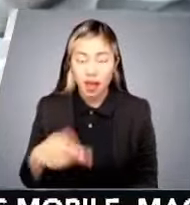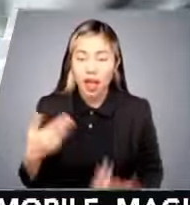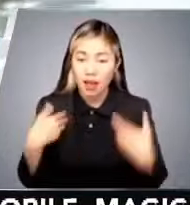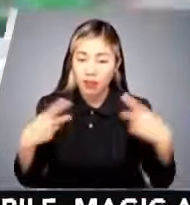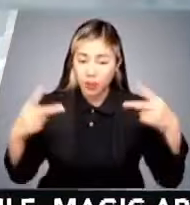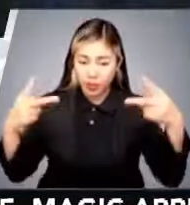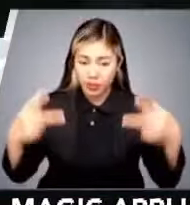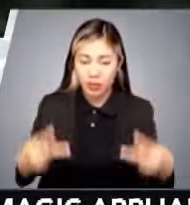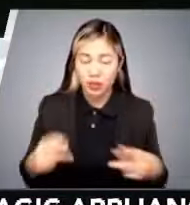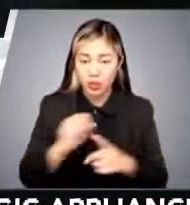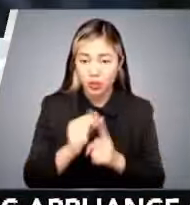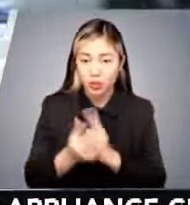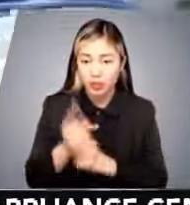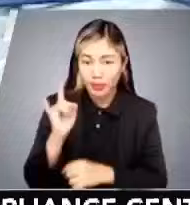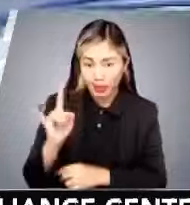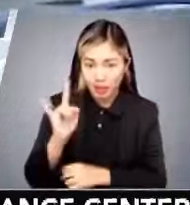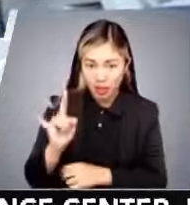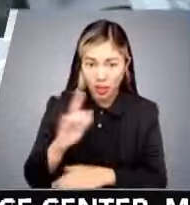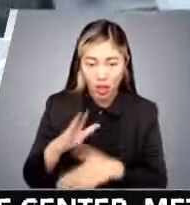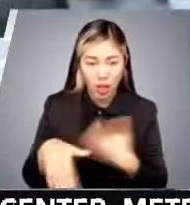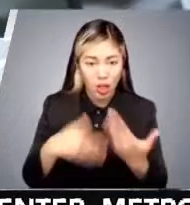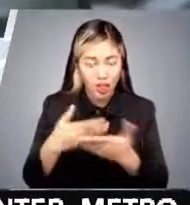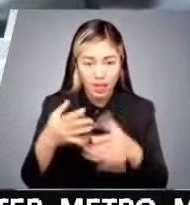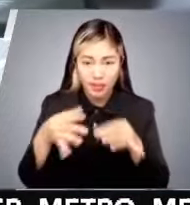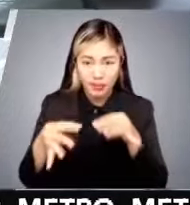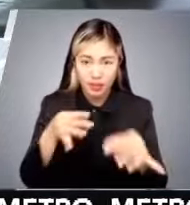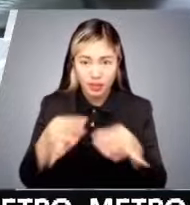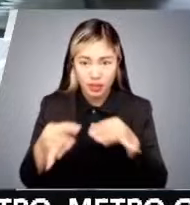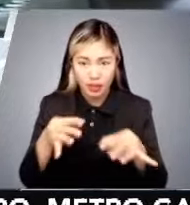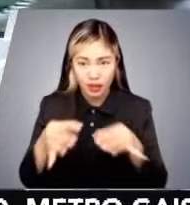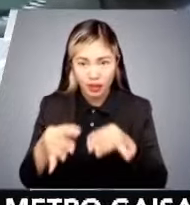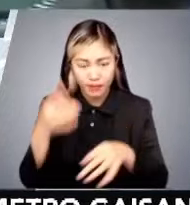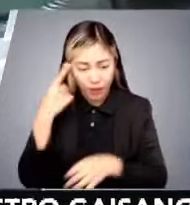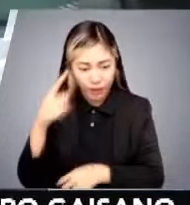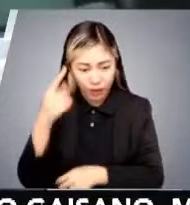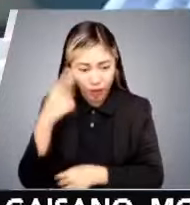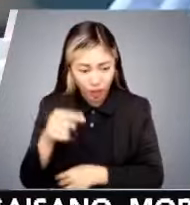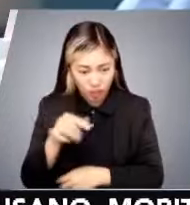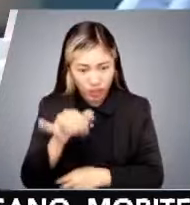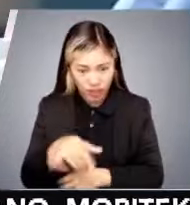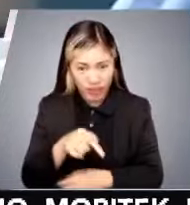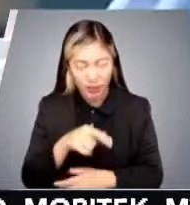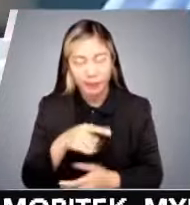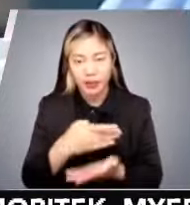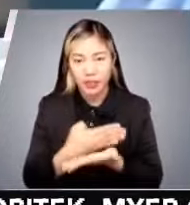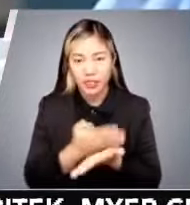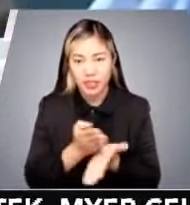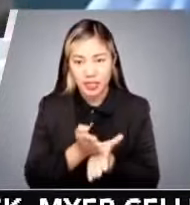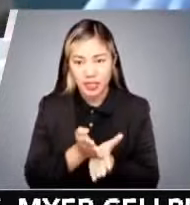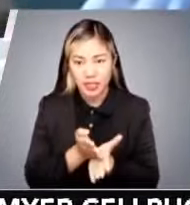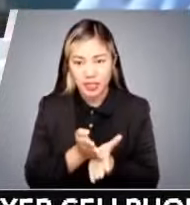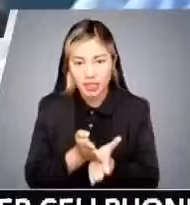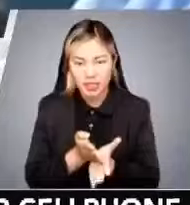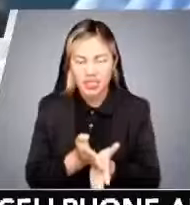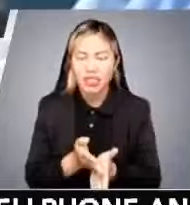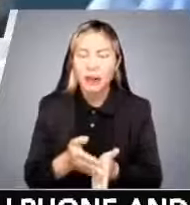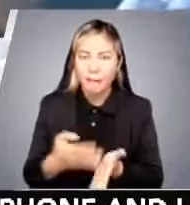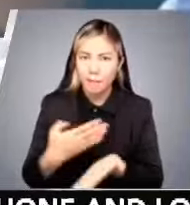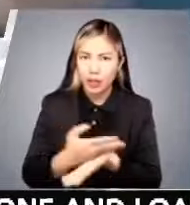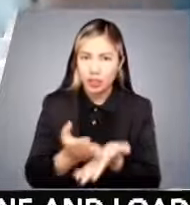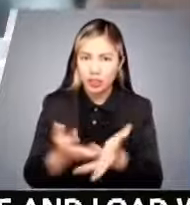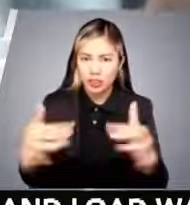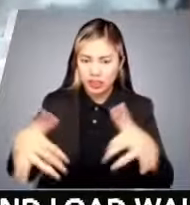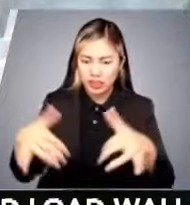ng OVP ang kanilang paliwanag kung para saan ang hinihingi nilang budget. Ginagamit lang daw ang budget hearing ng ilang miyembro ng Kongreso